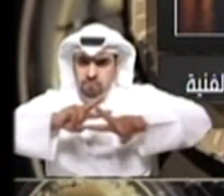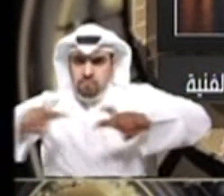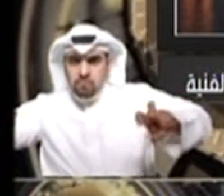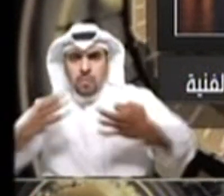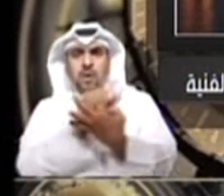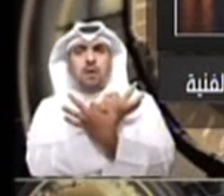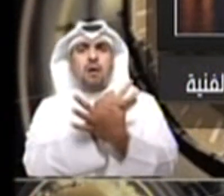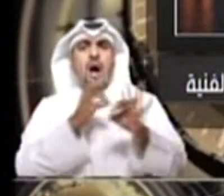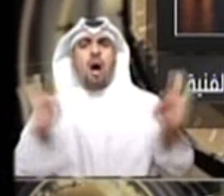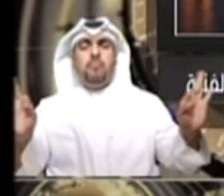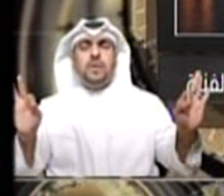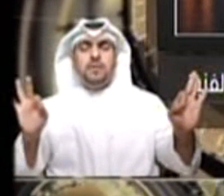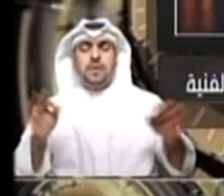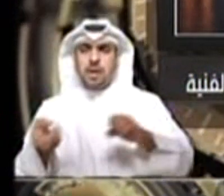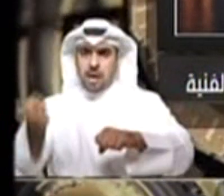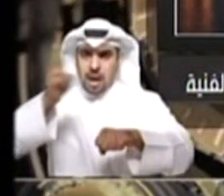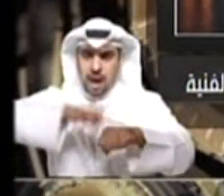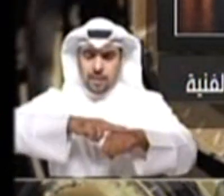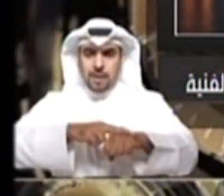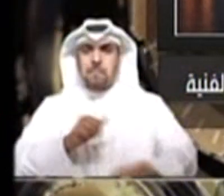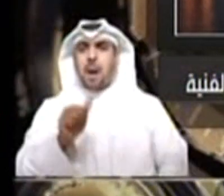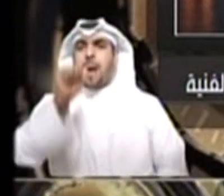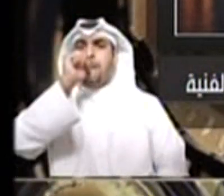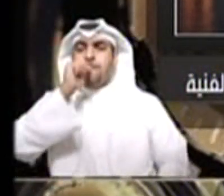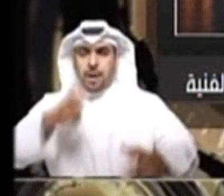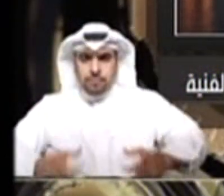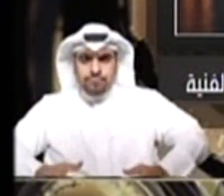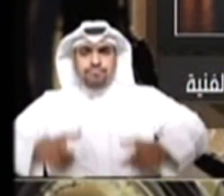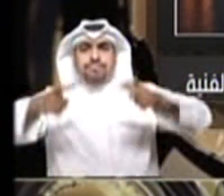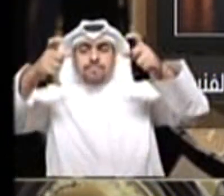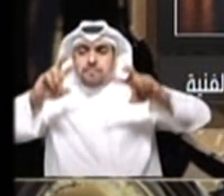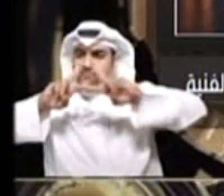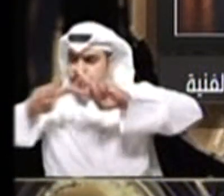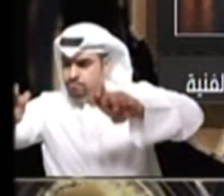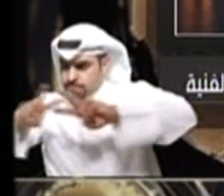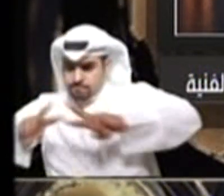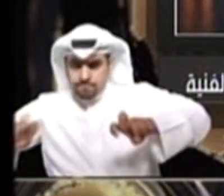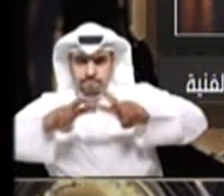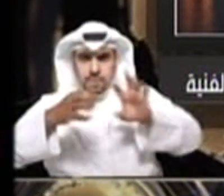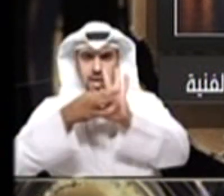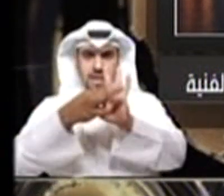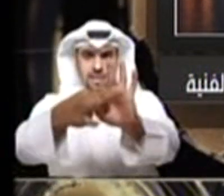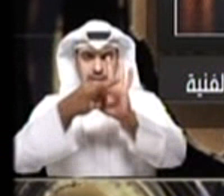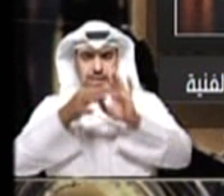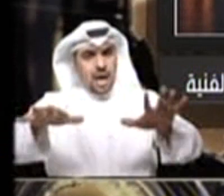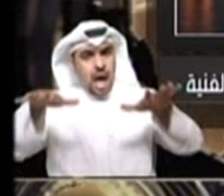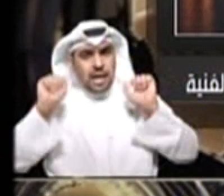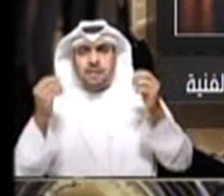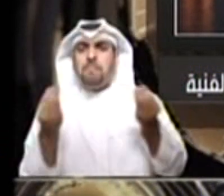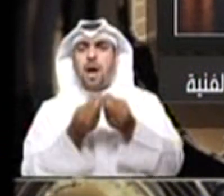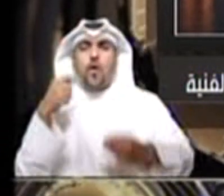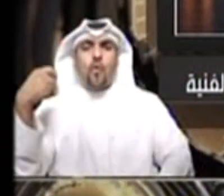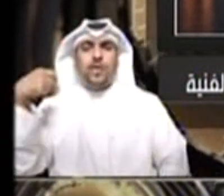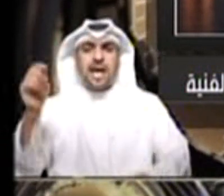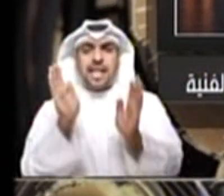الى المحطات التحليه في منطقه الدوحه. في البدايه كان تنسيق مع الاخوان في وزاره الكهرباء والماء للتاكد من